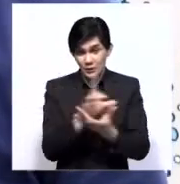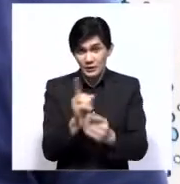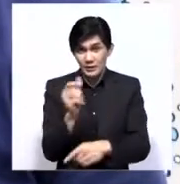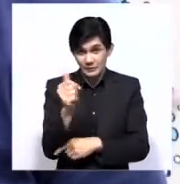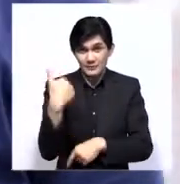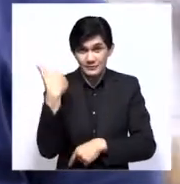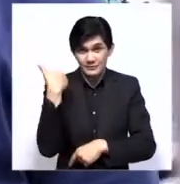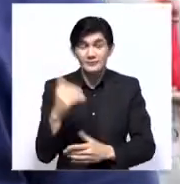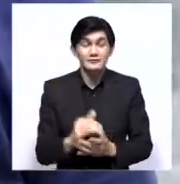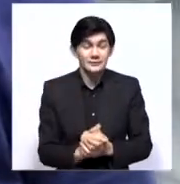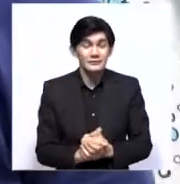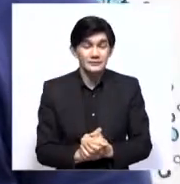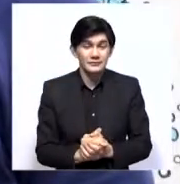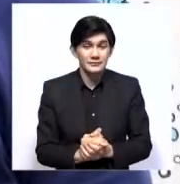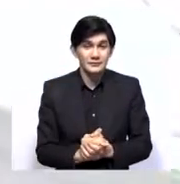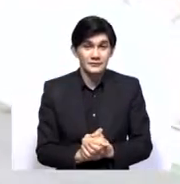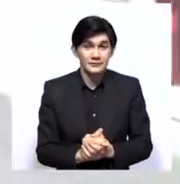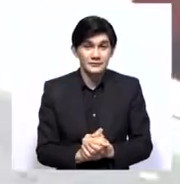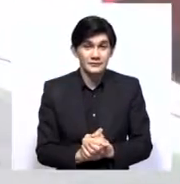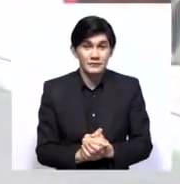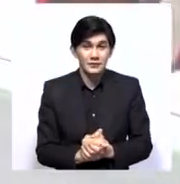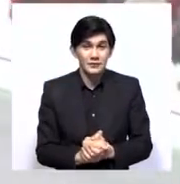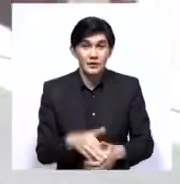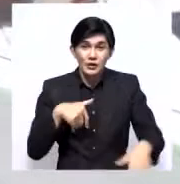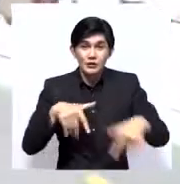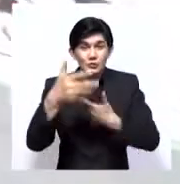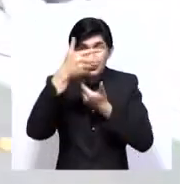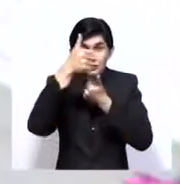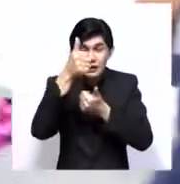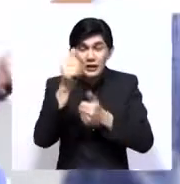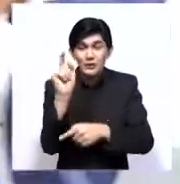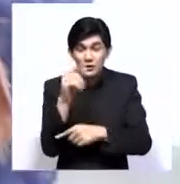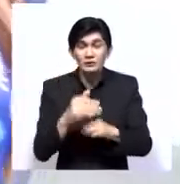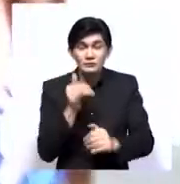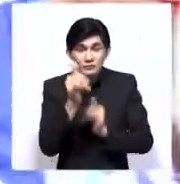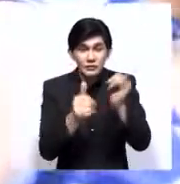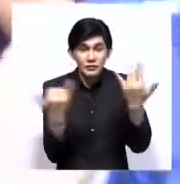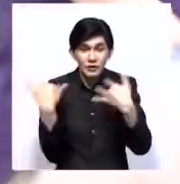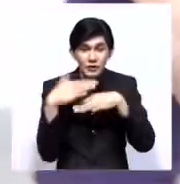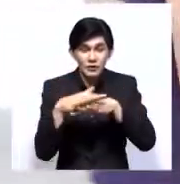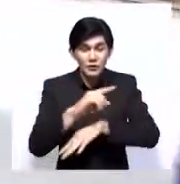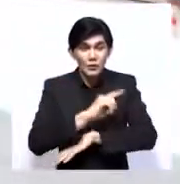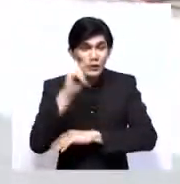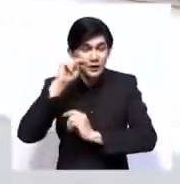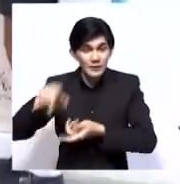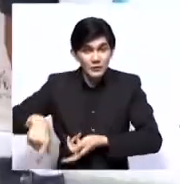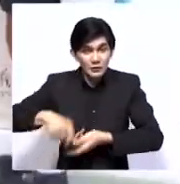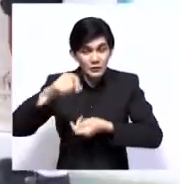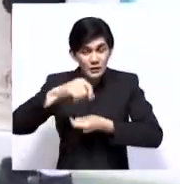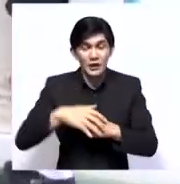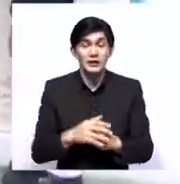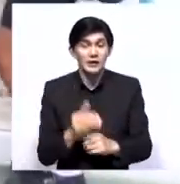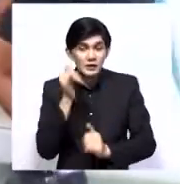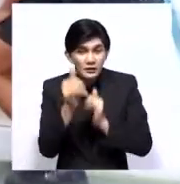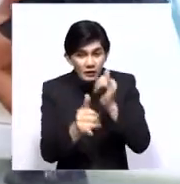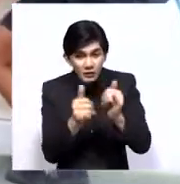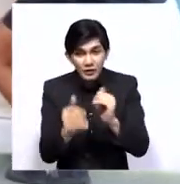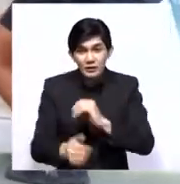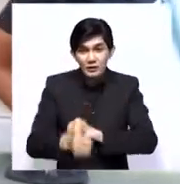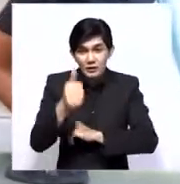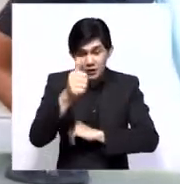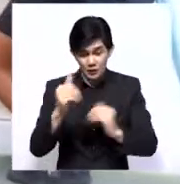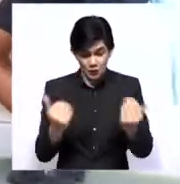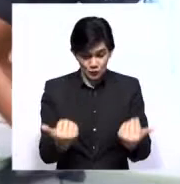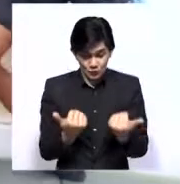ที่ดีๆ หากประชาชนสนใจนะครับสามารถเข้าร่วมกิจกรรมสงกรานต์หน้าวังสามารถเดินทางไป